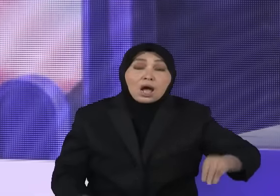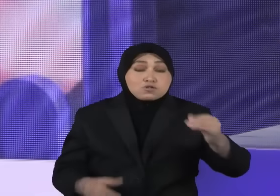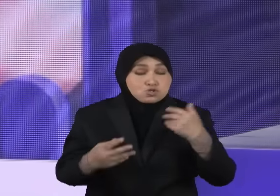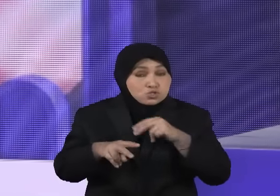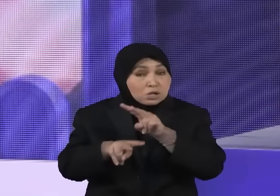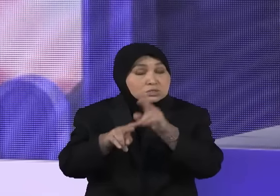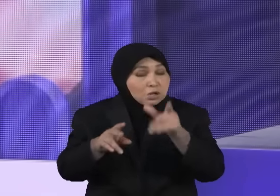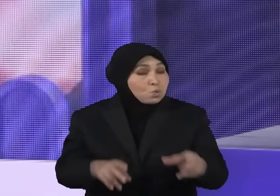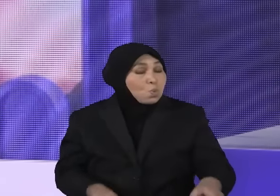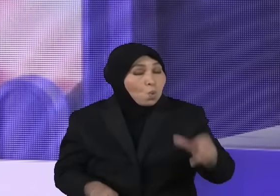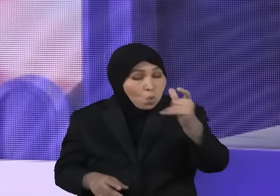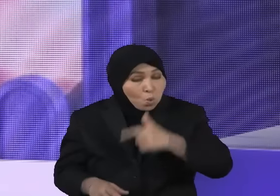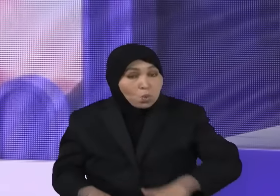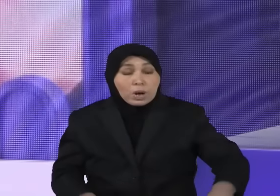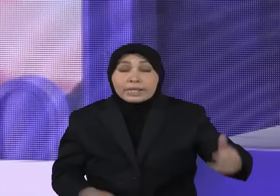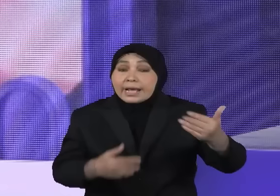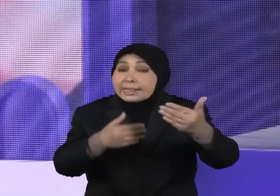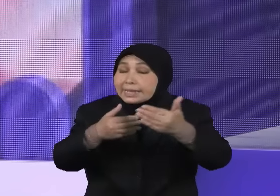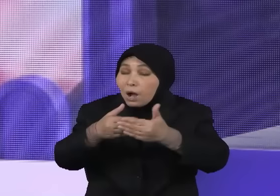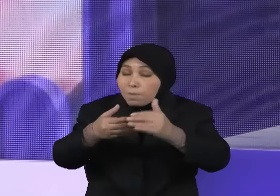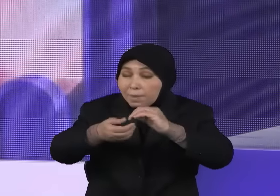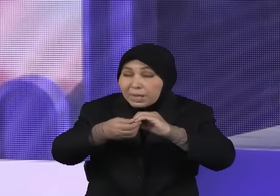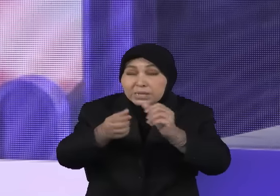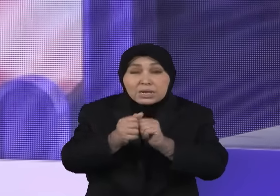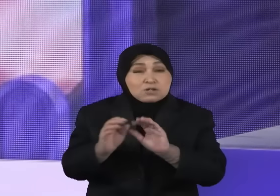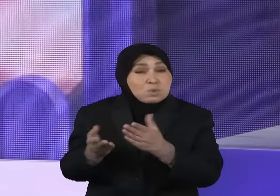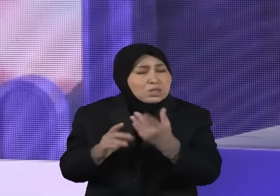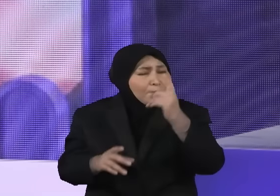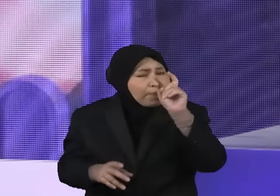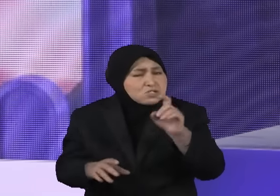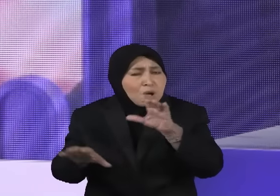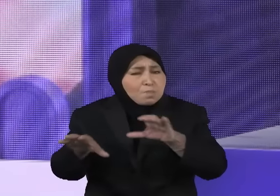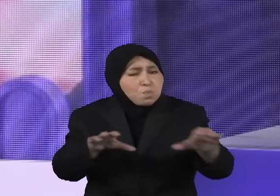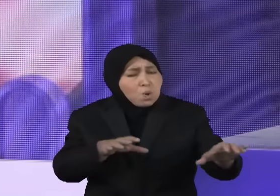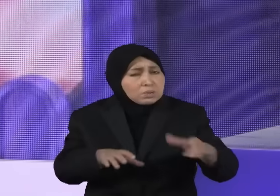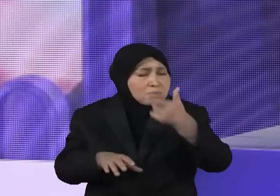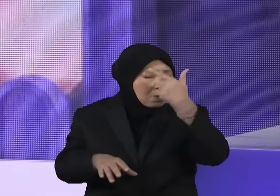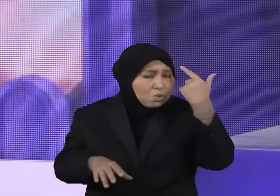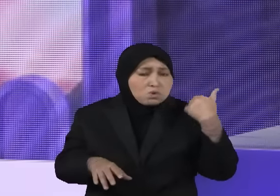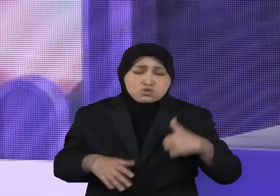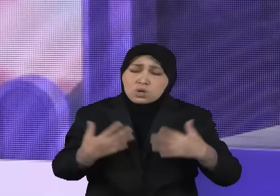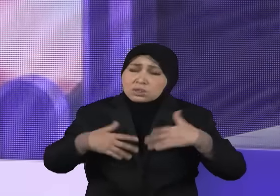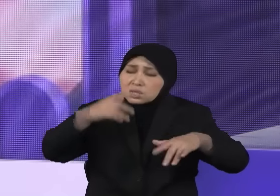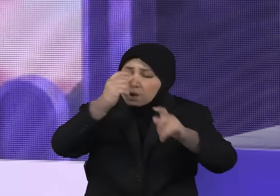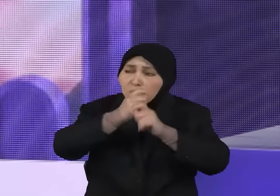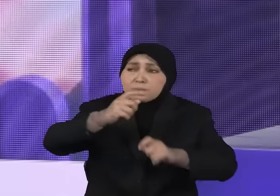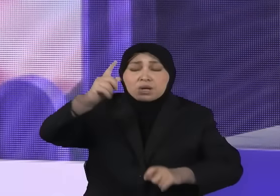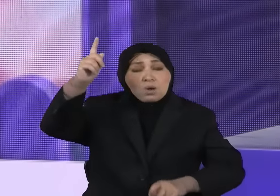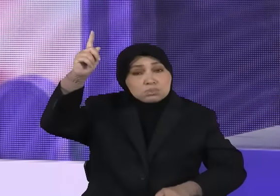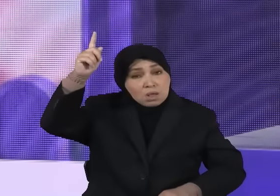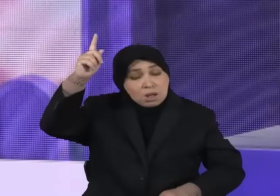orang al-aulayan tadi itu yang dekat dengan si mati itu, dia kena buat atas dasar takwa, takut kepada